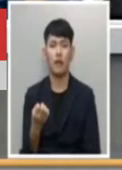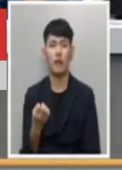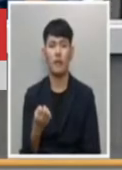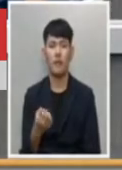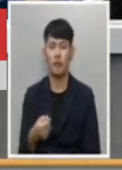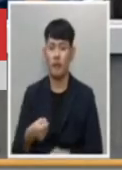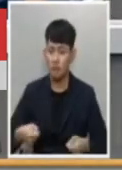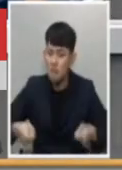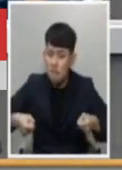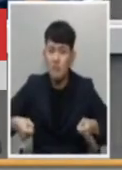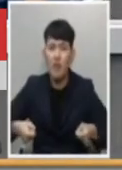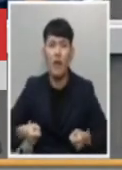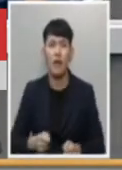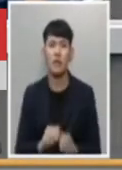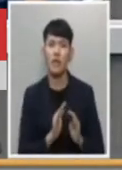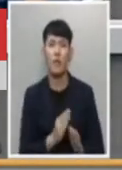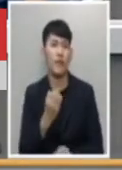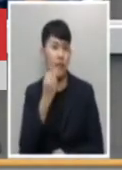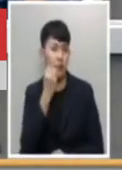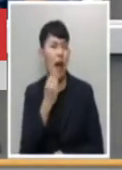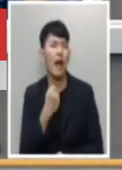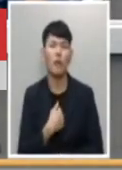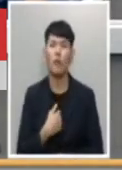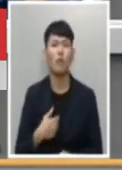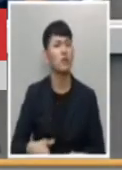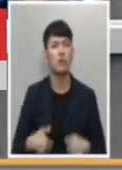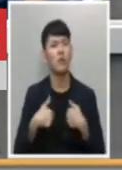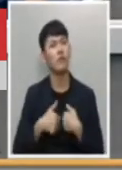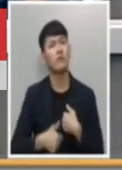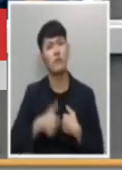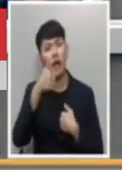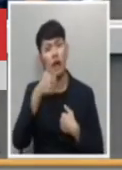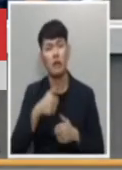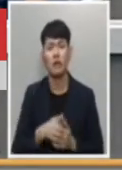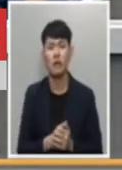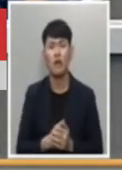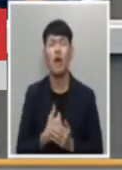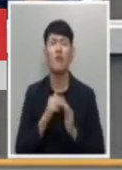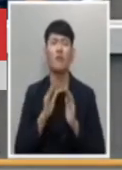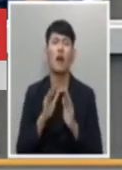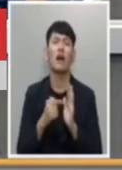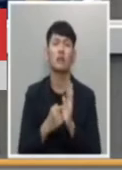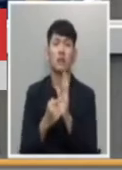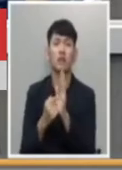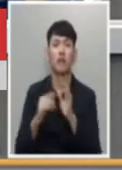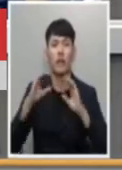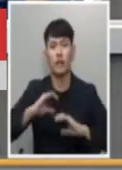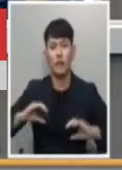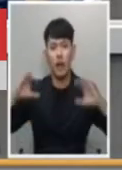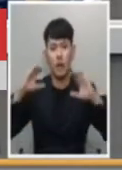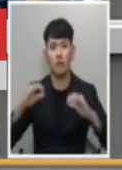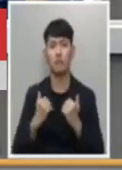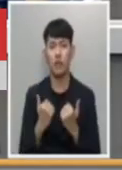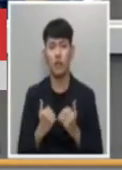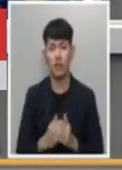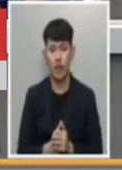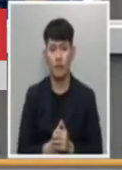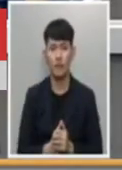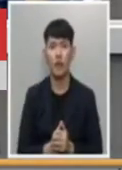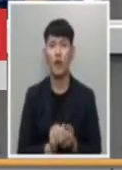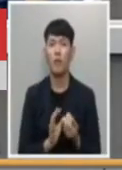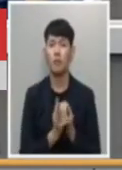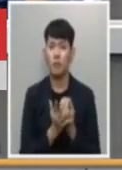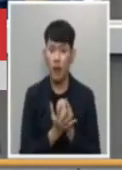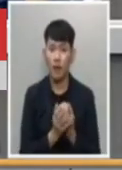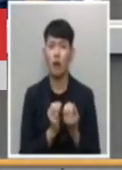ารมีเรียบร้อยแล้วผมอยากเสนอรัฐบาลครับว่าวันนี้นี่พืชหลังนาที่สามารถฟื้นฟู